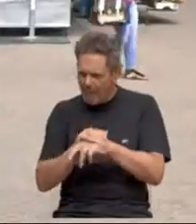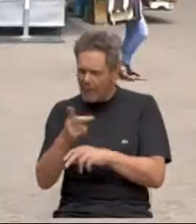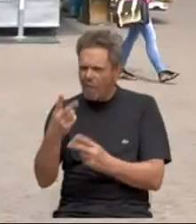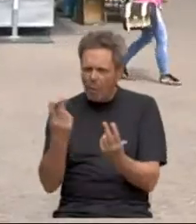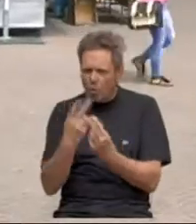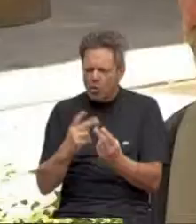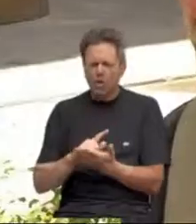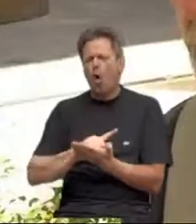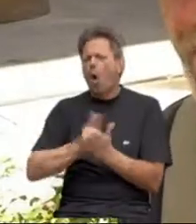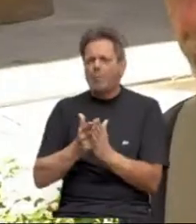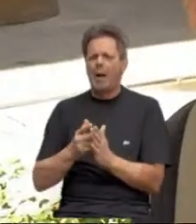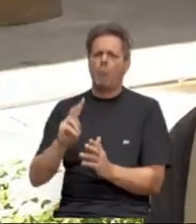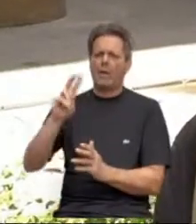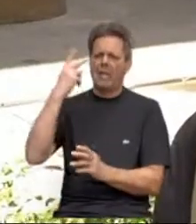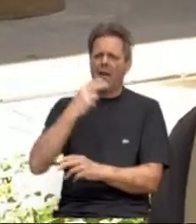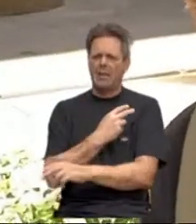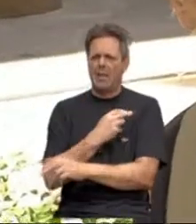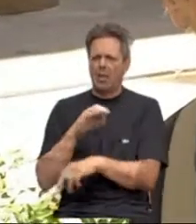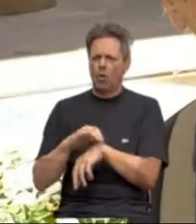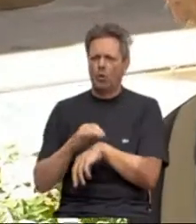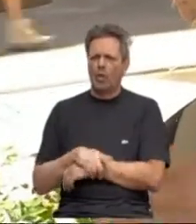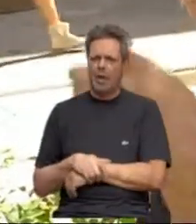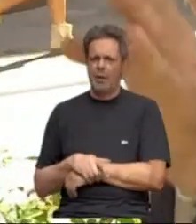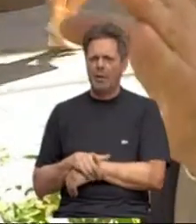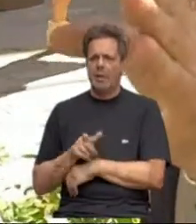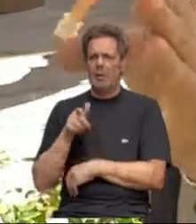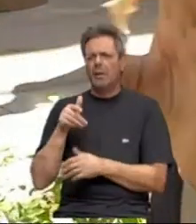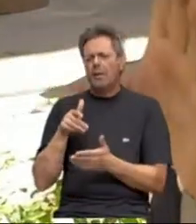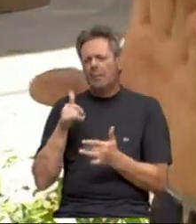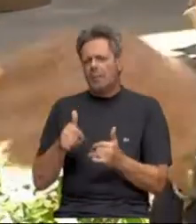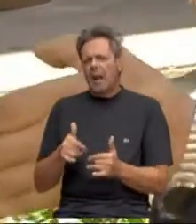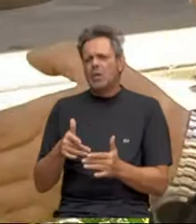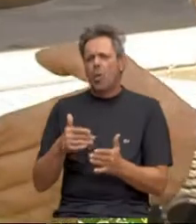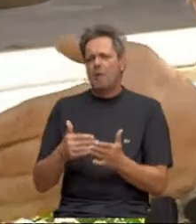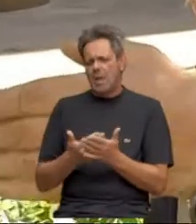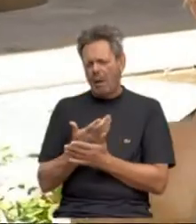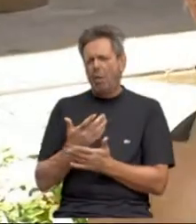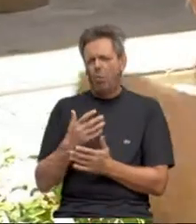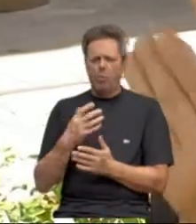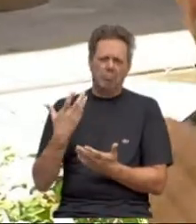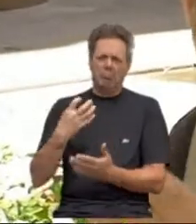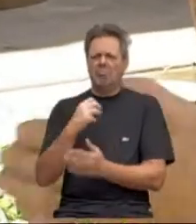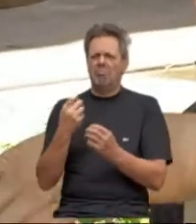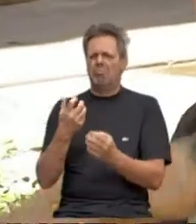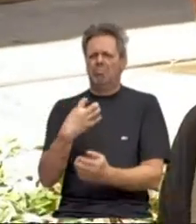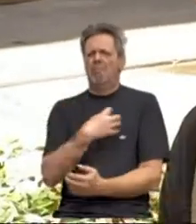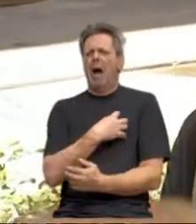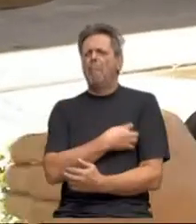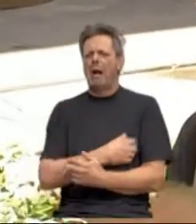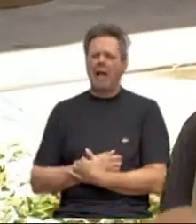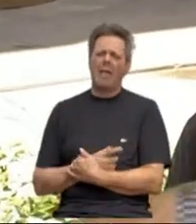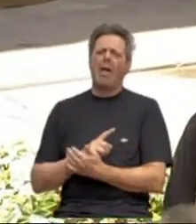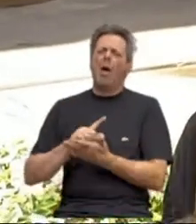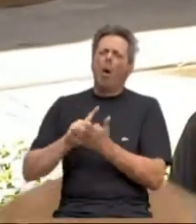liječničku pomoć odmah. Treba zapravo, ima onaj aparat, imaju sad ovi novi koji se postavljaju i tako. Usta